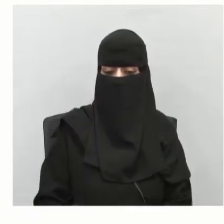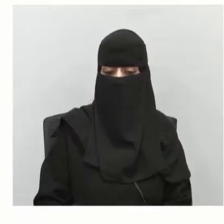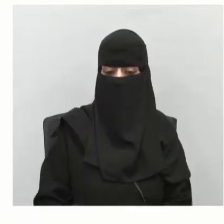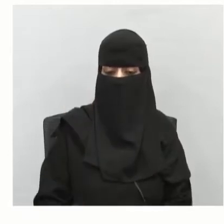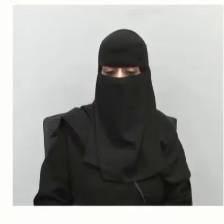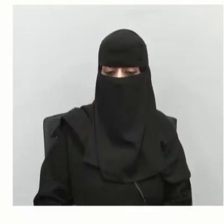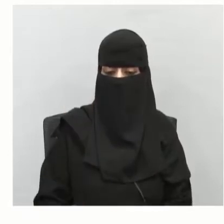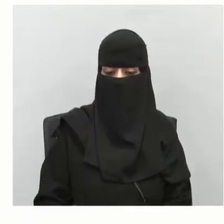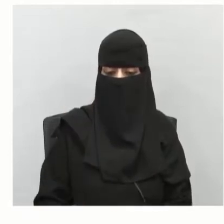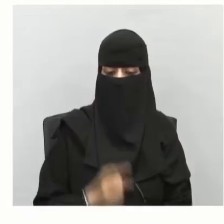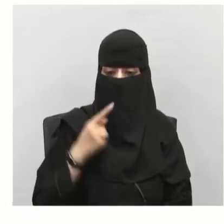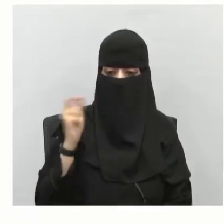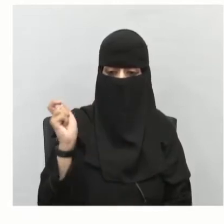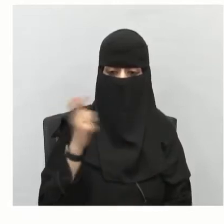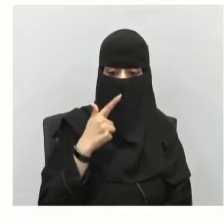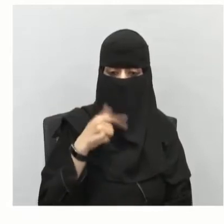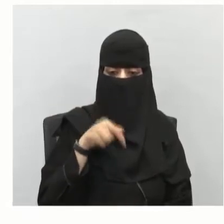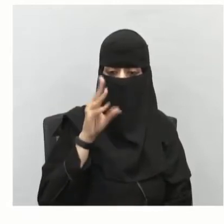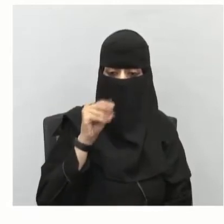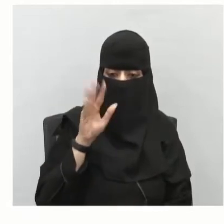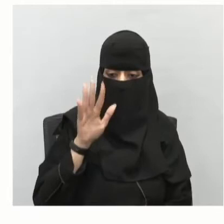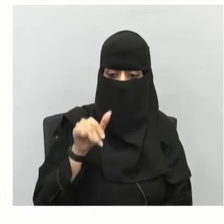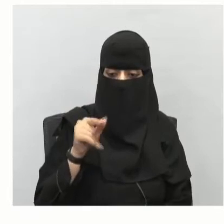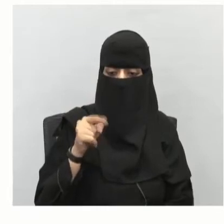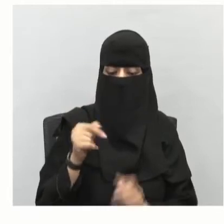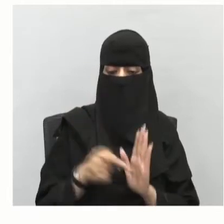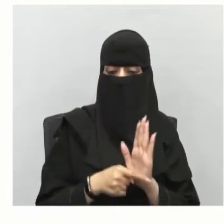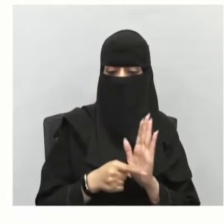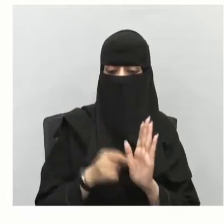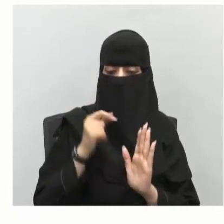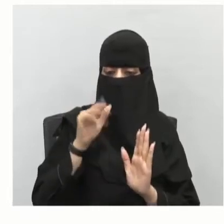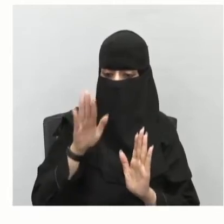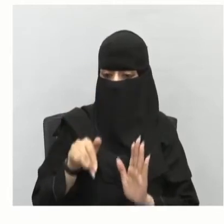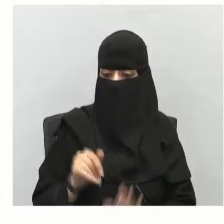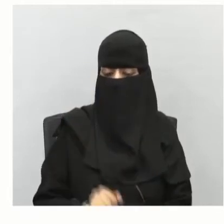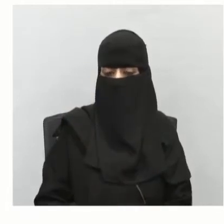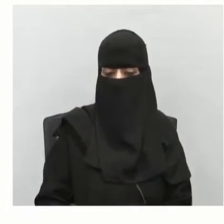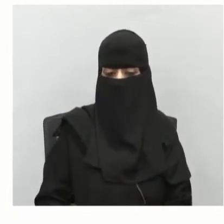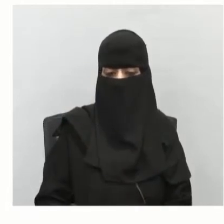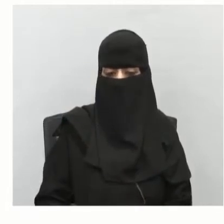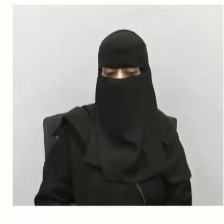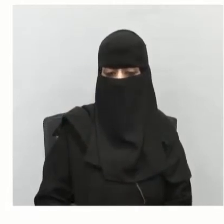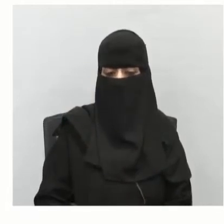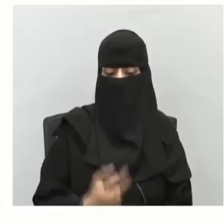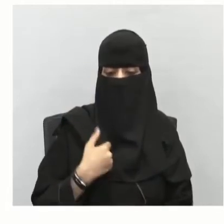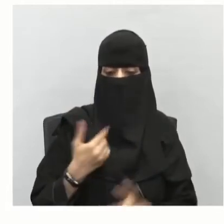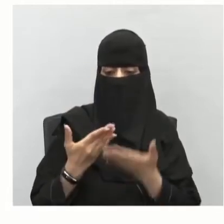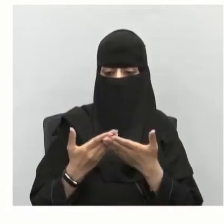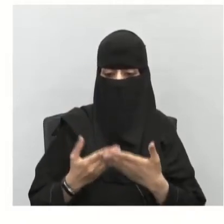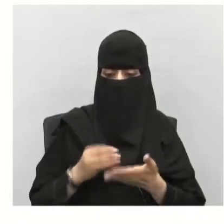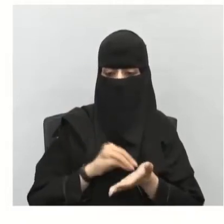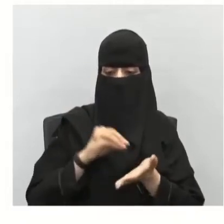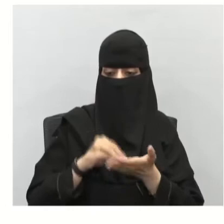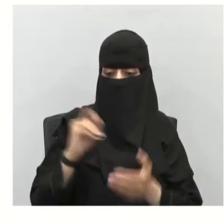رقم 3، مباشرة يا صغاري أجد رقم الصفحة، مباشرة أجد رقم الصفحة، إذن يساعدني في الانتقال